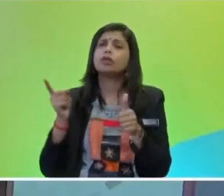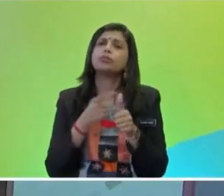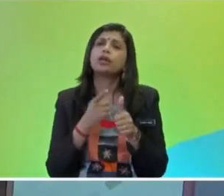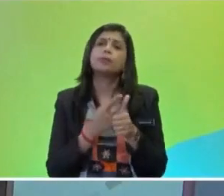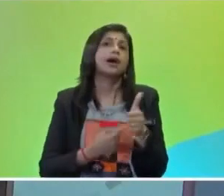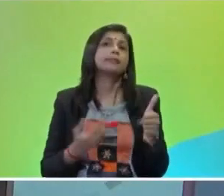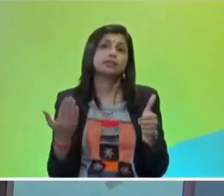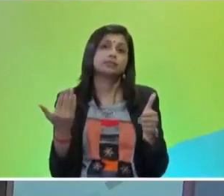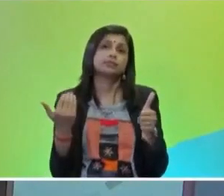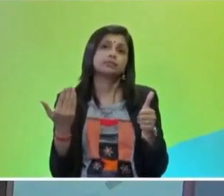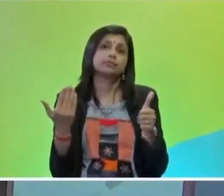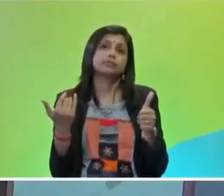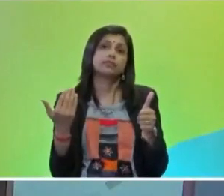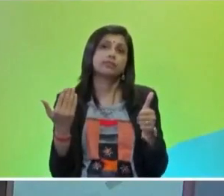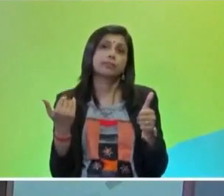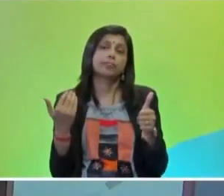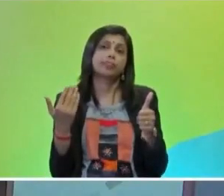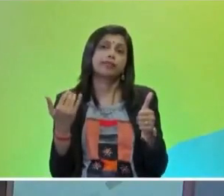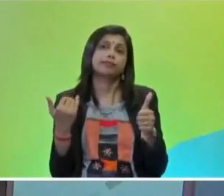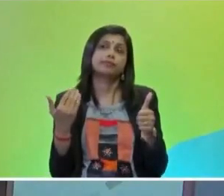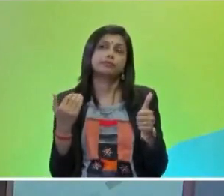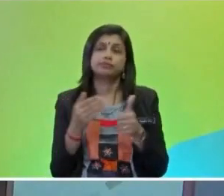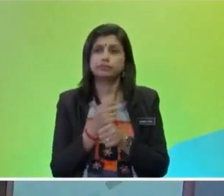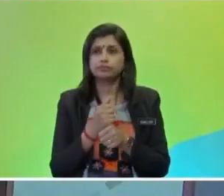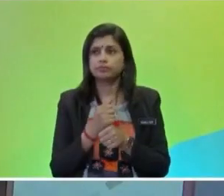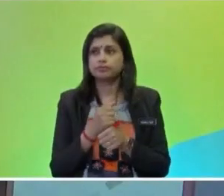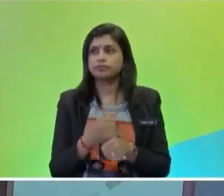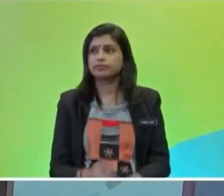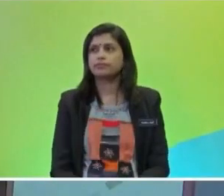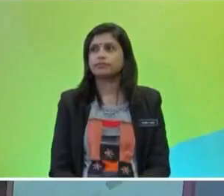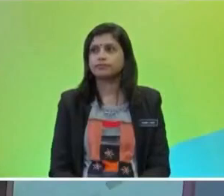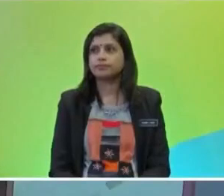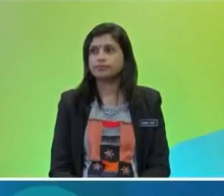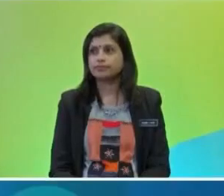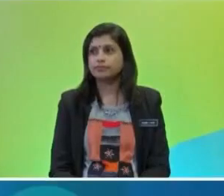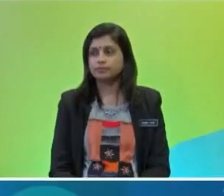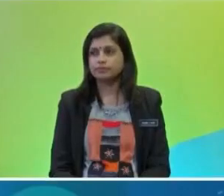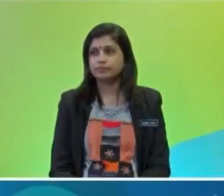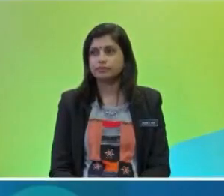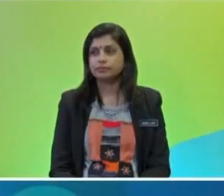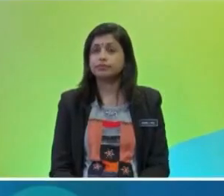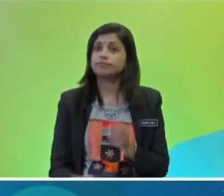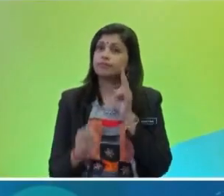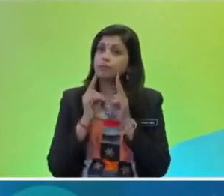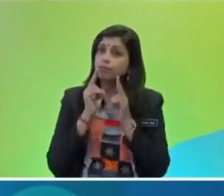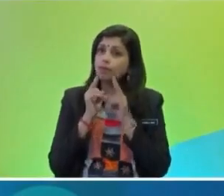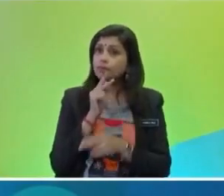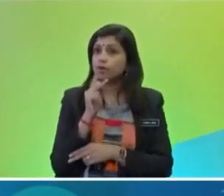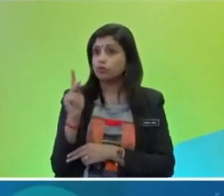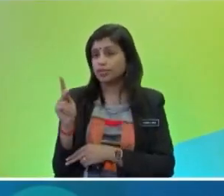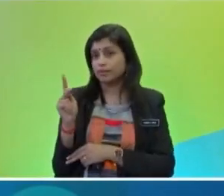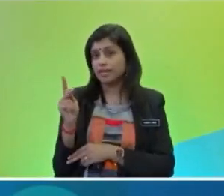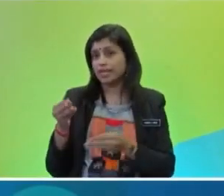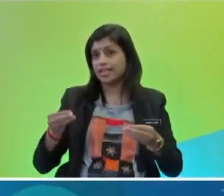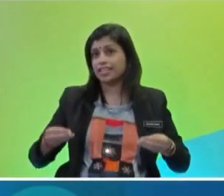lagi? Silakan. Okay. Sebab cikgu dah sebutkan dah tadi kan, dari segi pertuturan dan perlakuan, mungkin dari segi pertuturan tu dengan mengucapkan terima